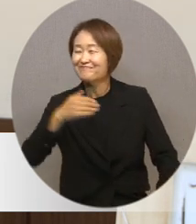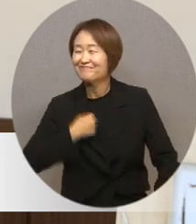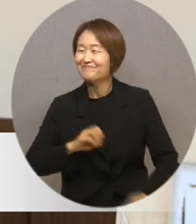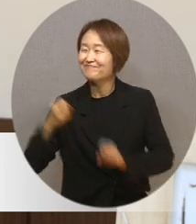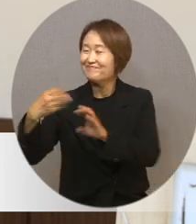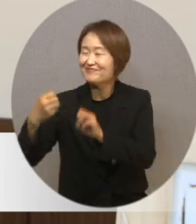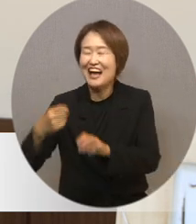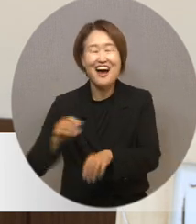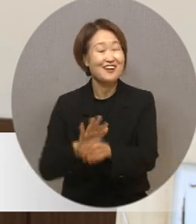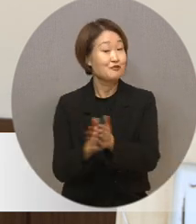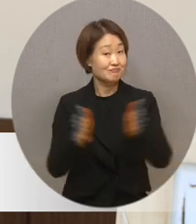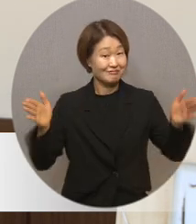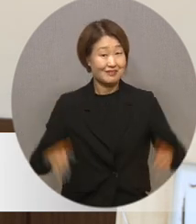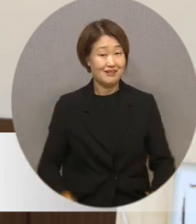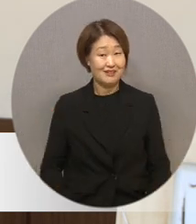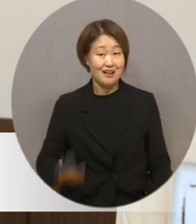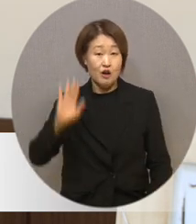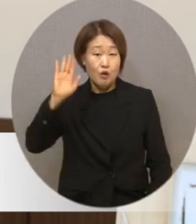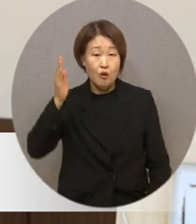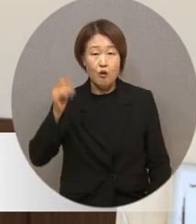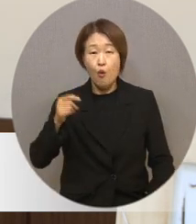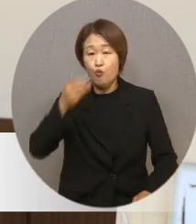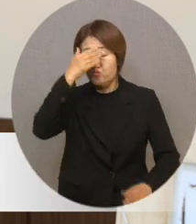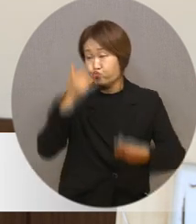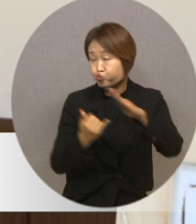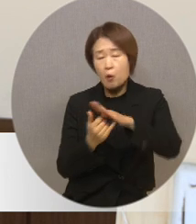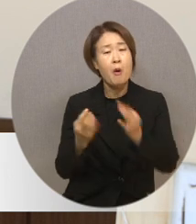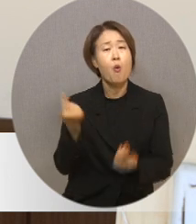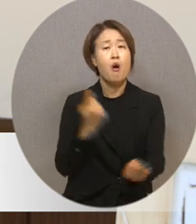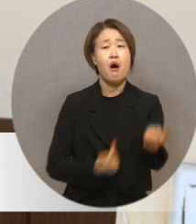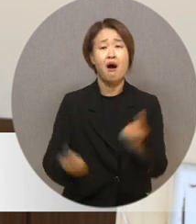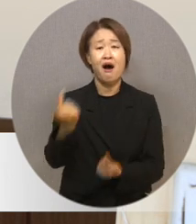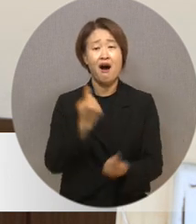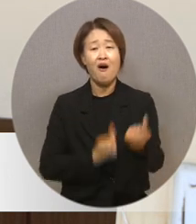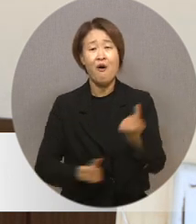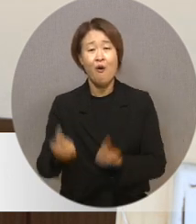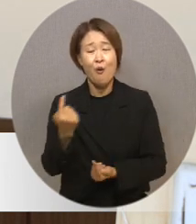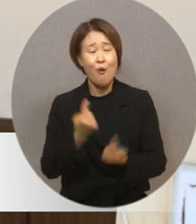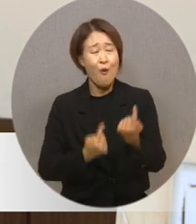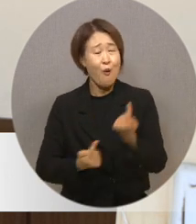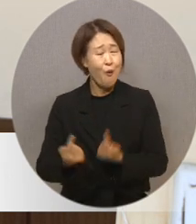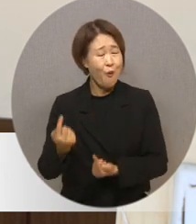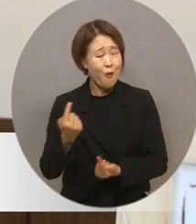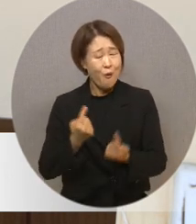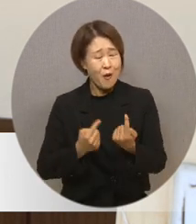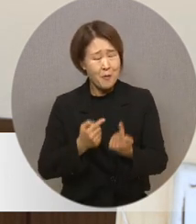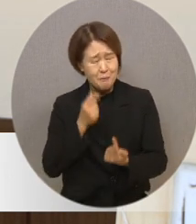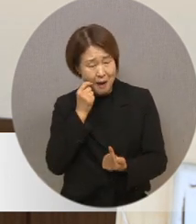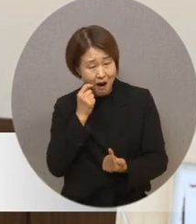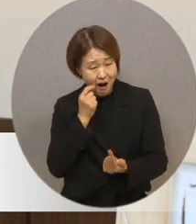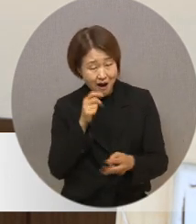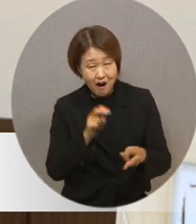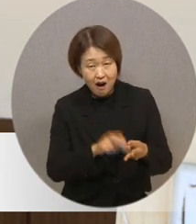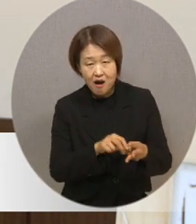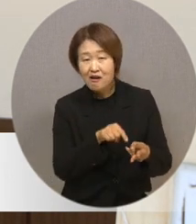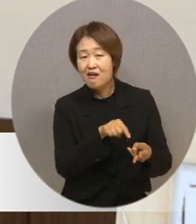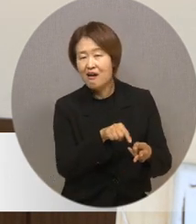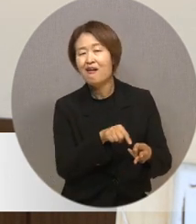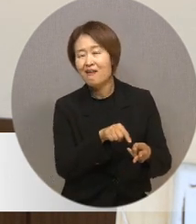같고 요즘에도 많은 청소년분들이 네, 와주시고 계시거든요. 센터가 그만큼